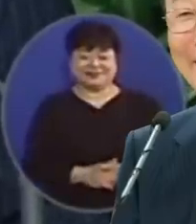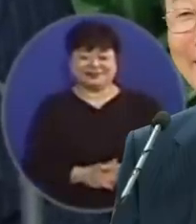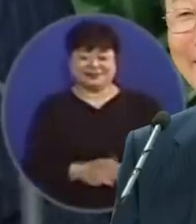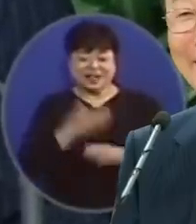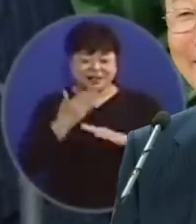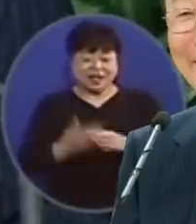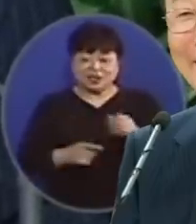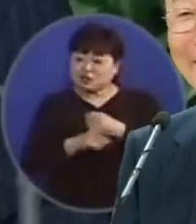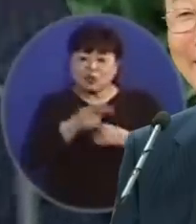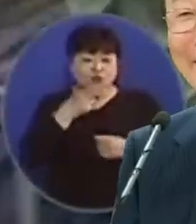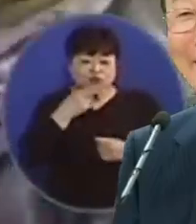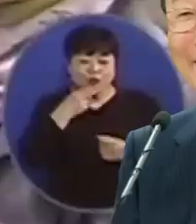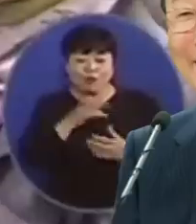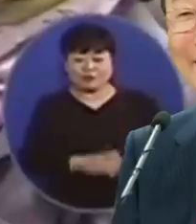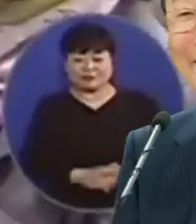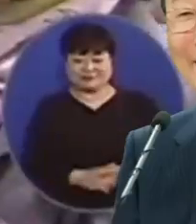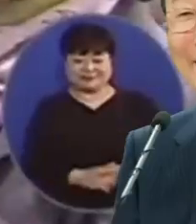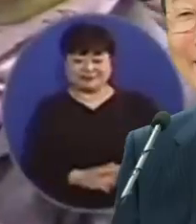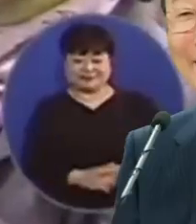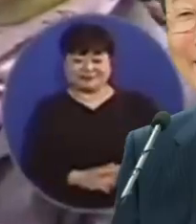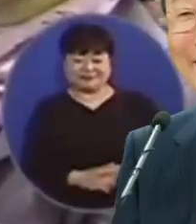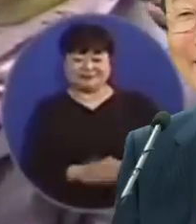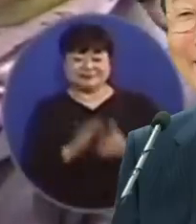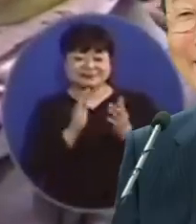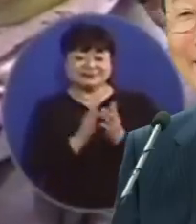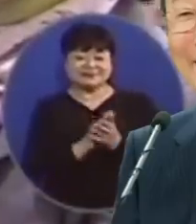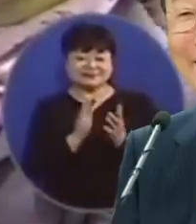다른 이유가 없습니다.